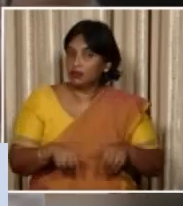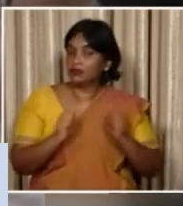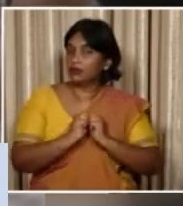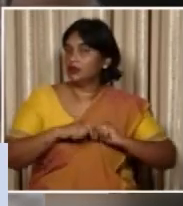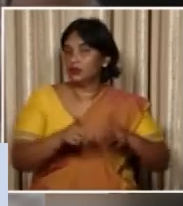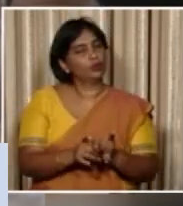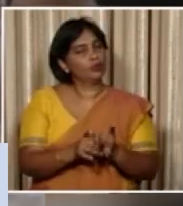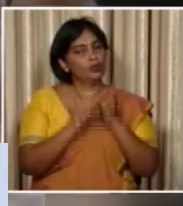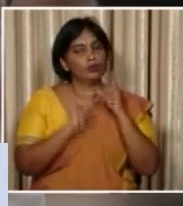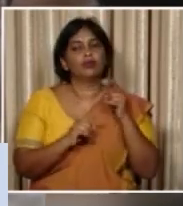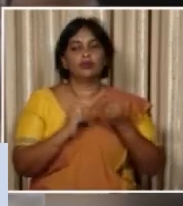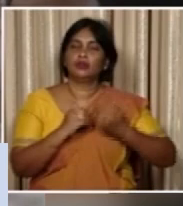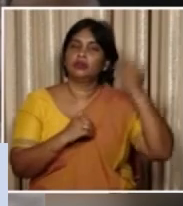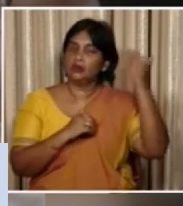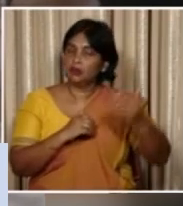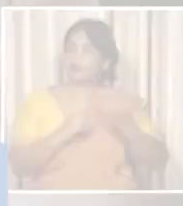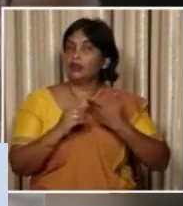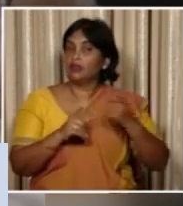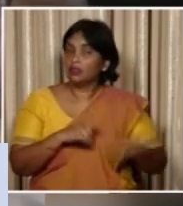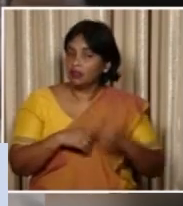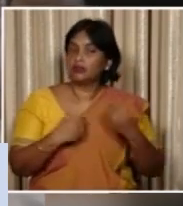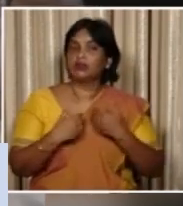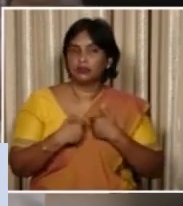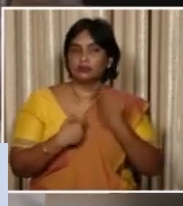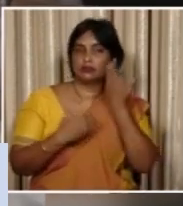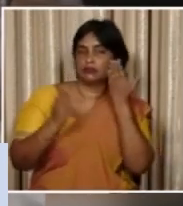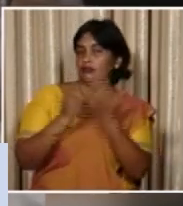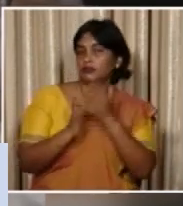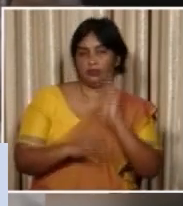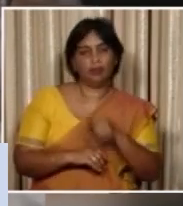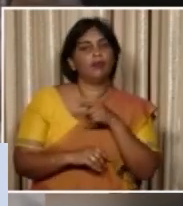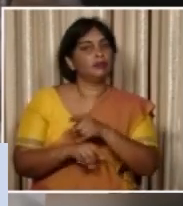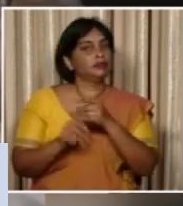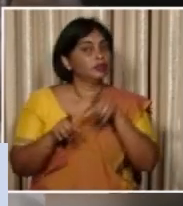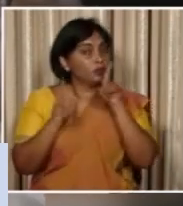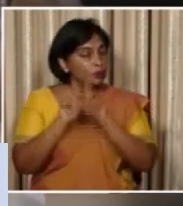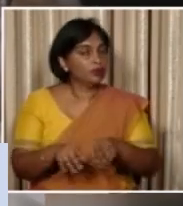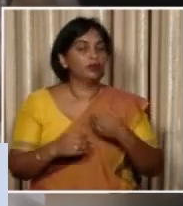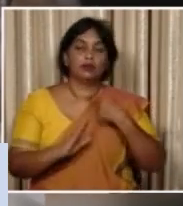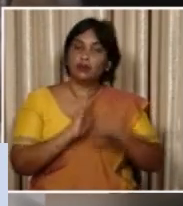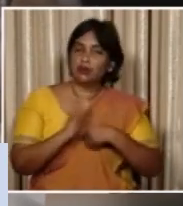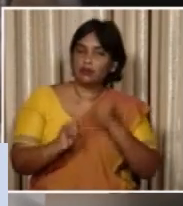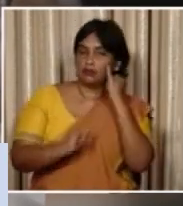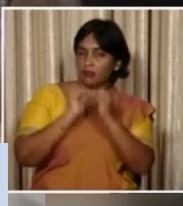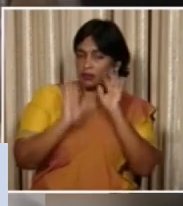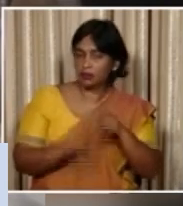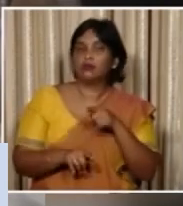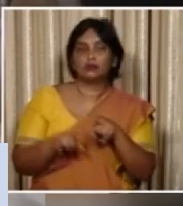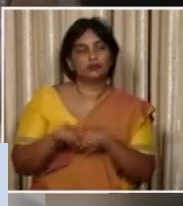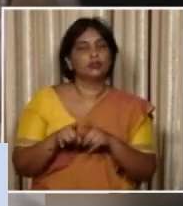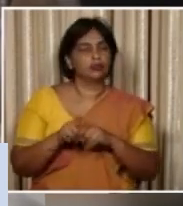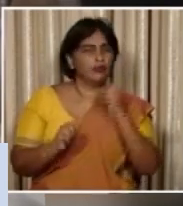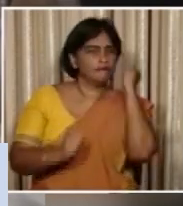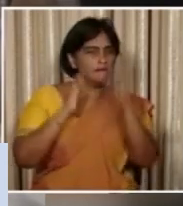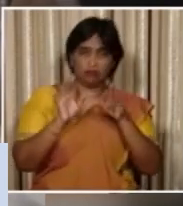කරන ආකාරය ගැන අනාගතයේ දවසේ අපිව විනිශ්චයට භාජනය වෙයි. එදාට අපි රටට ද්‍රෝහිකම් කළ අය ලෙස